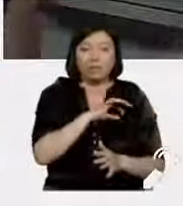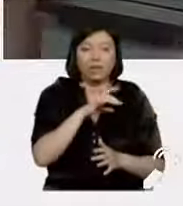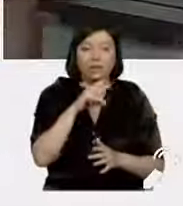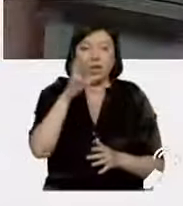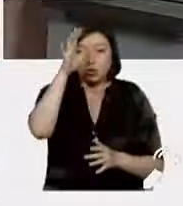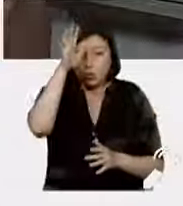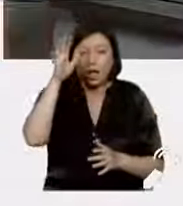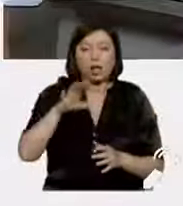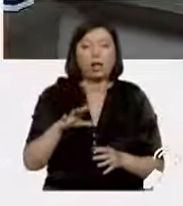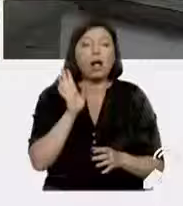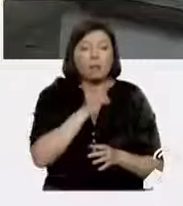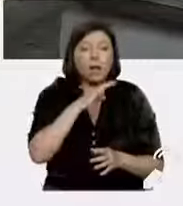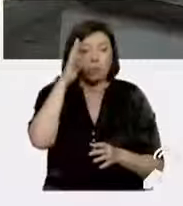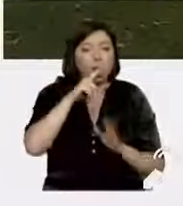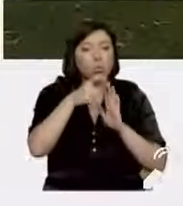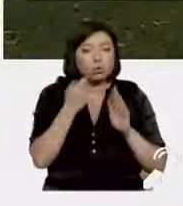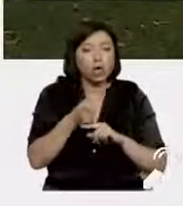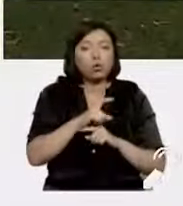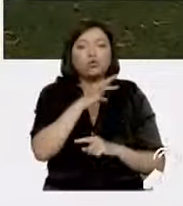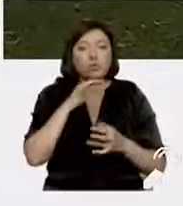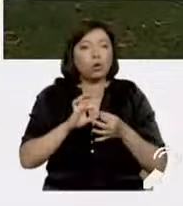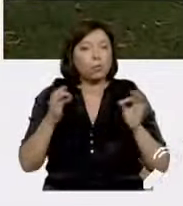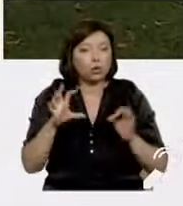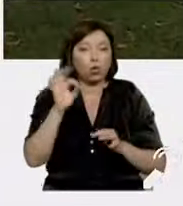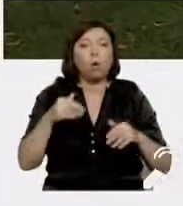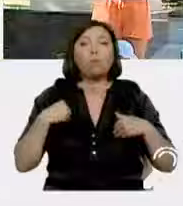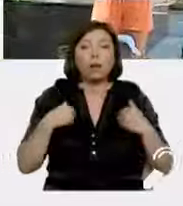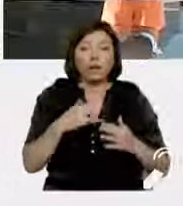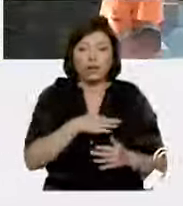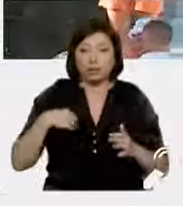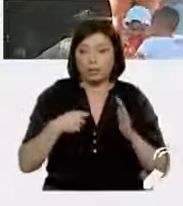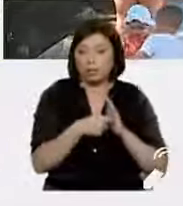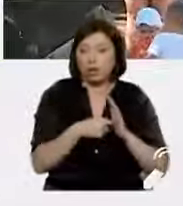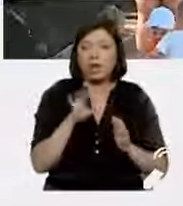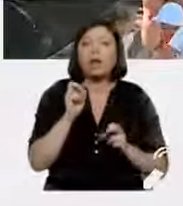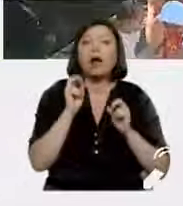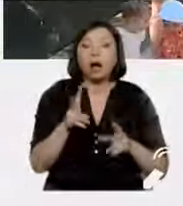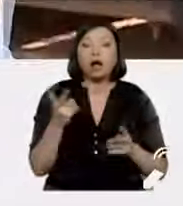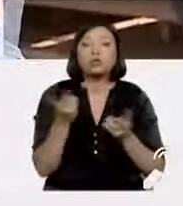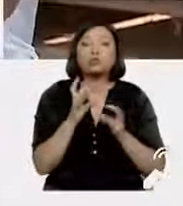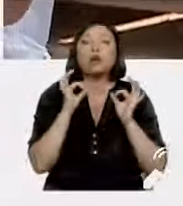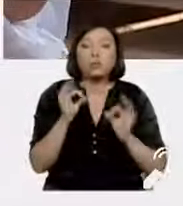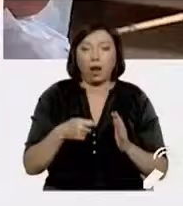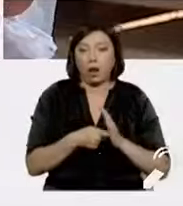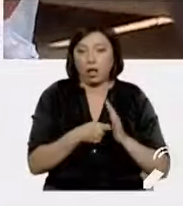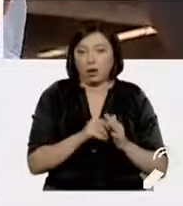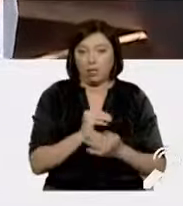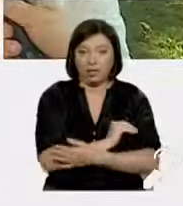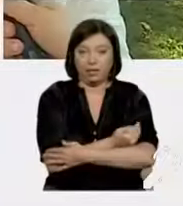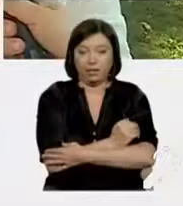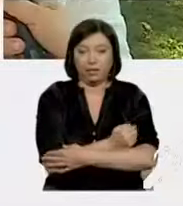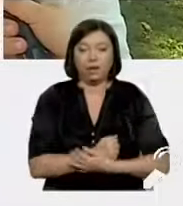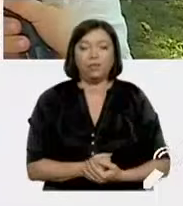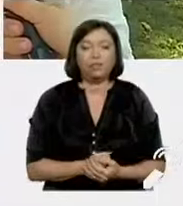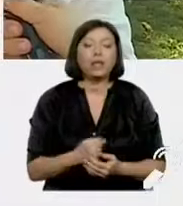și tații și bunicii au aflat mai multe despre beneficiile alăptării, dar și cum se face o alăptare corectă a bebelușilor.